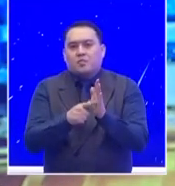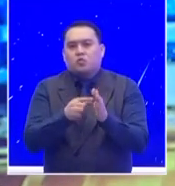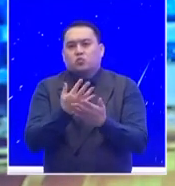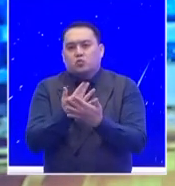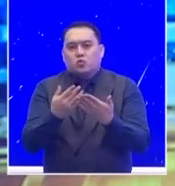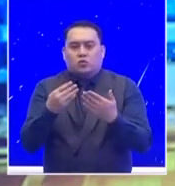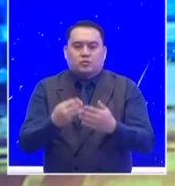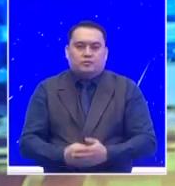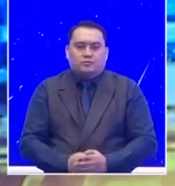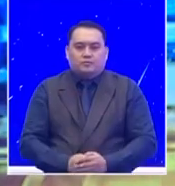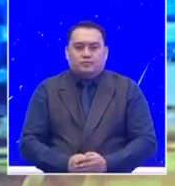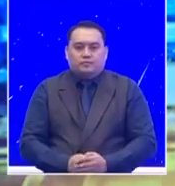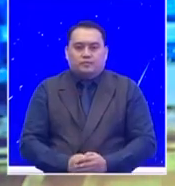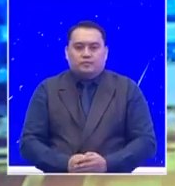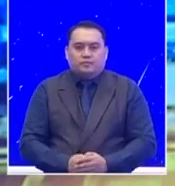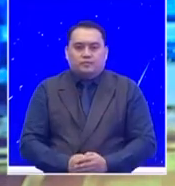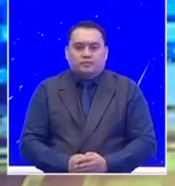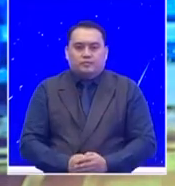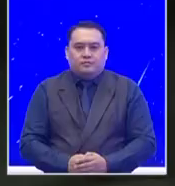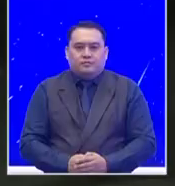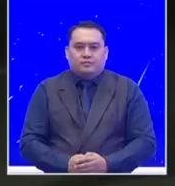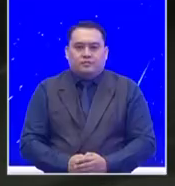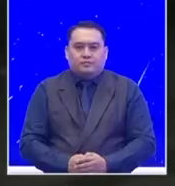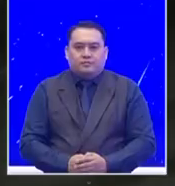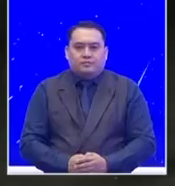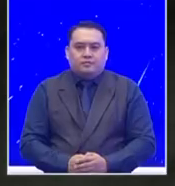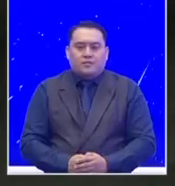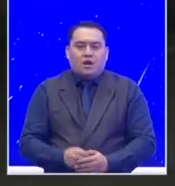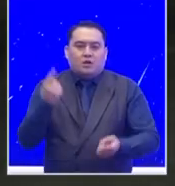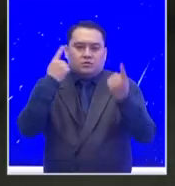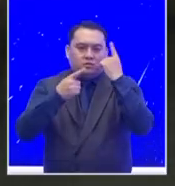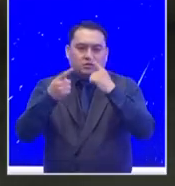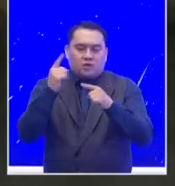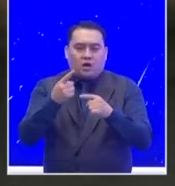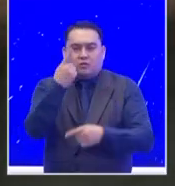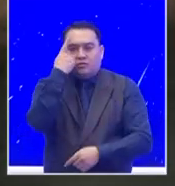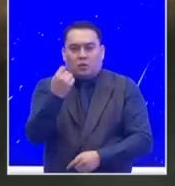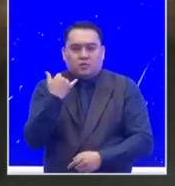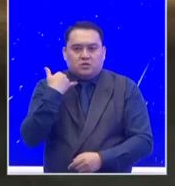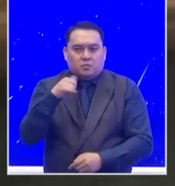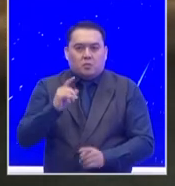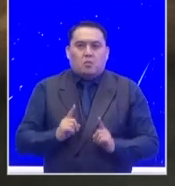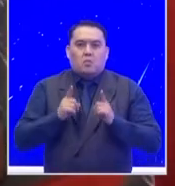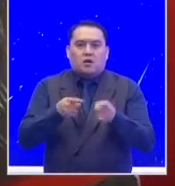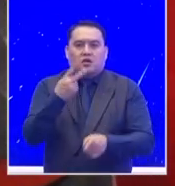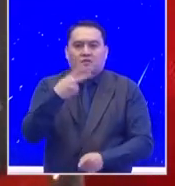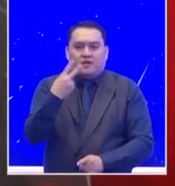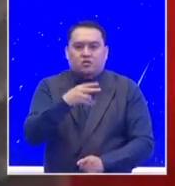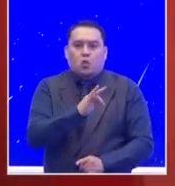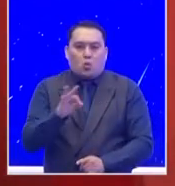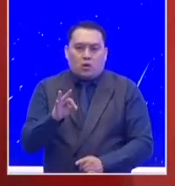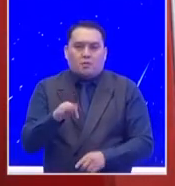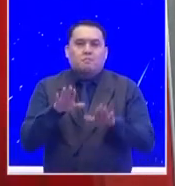сымитированный пожар, узнавал Ануар Амангельдинов. Согласно сценарию, сообщение о пожаре на пульт спасателей поступило в 20:00. К